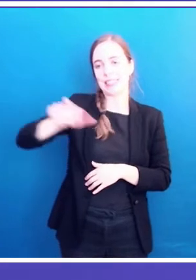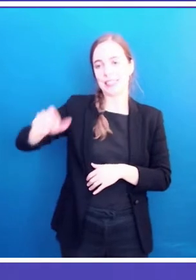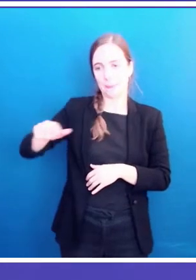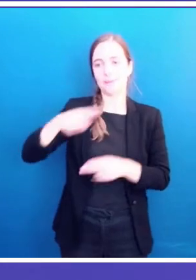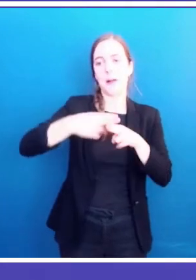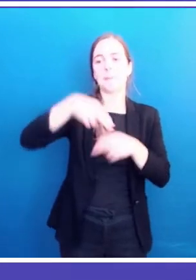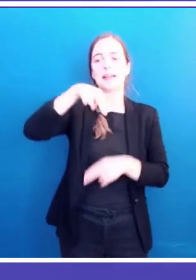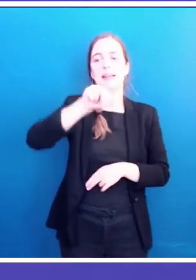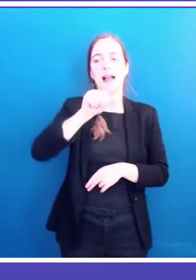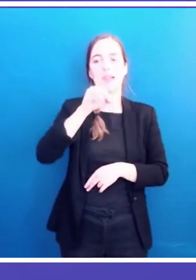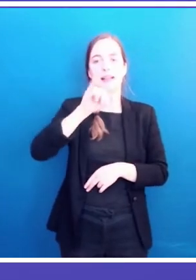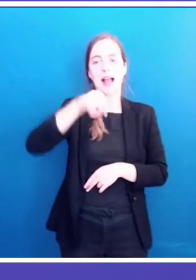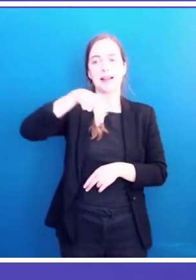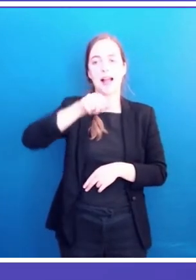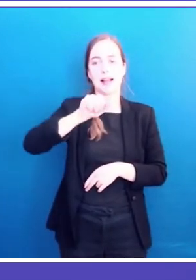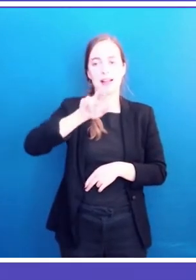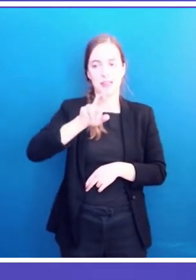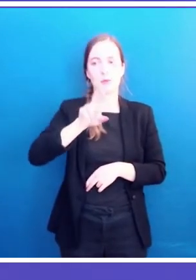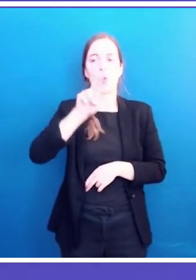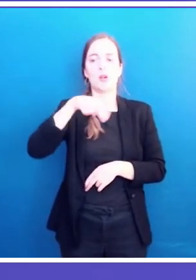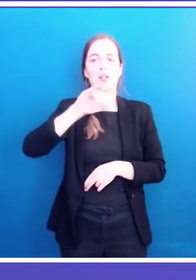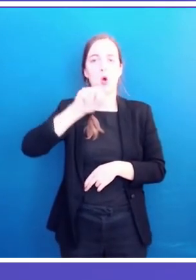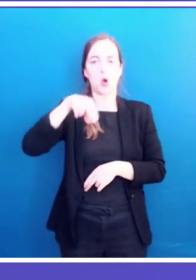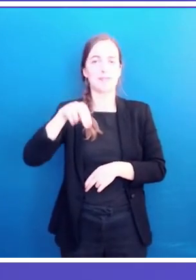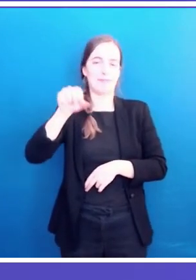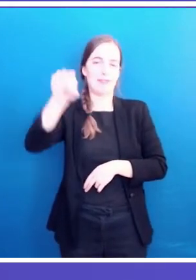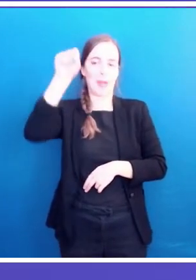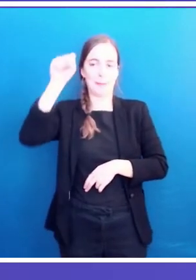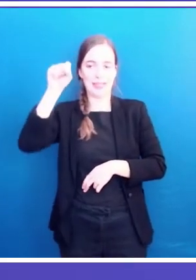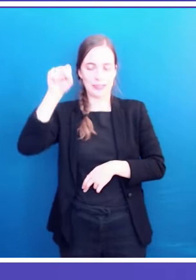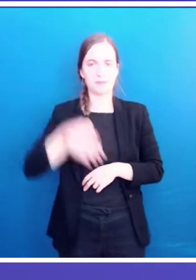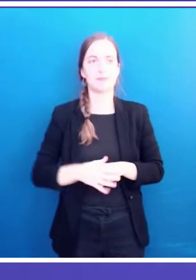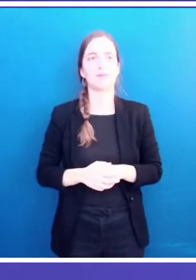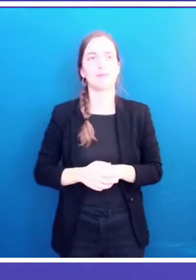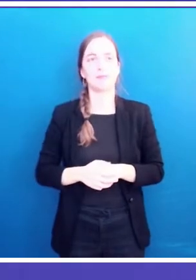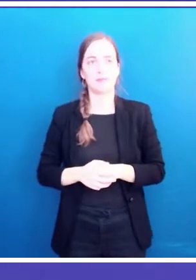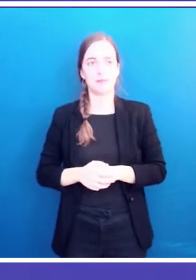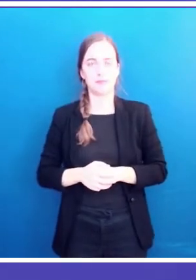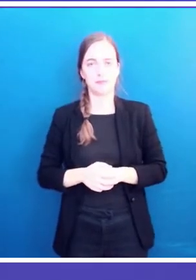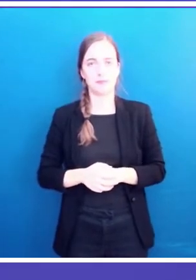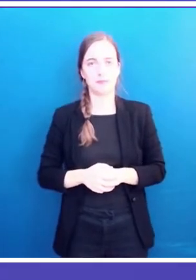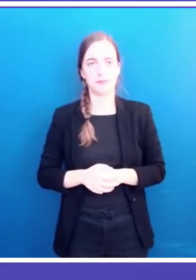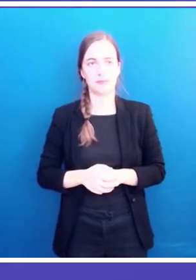اتحاد العمل النسوي. إنها نادية نير من المغرب.